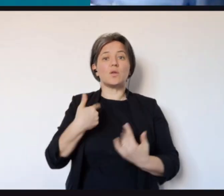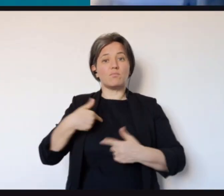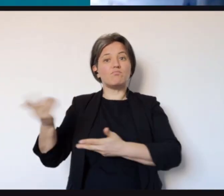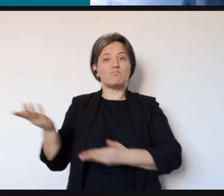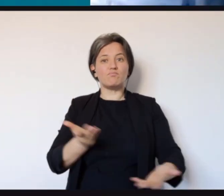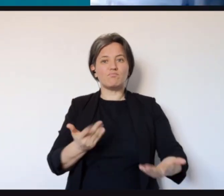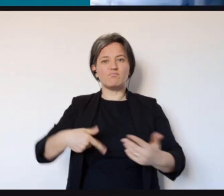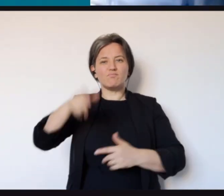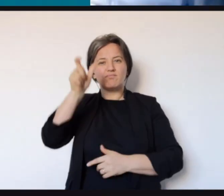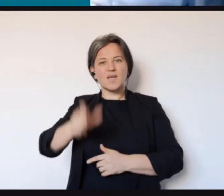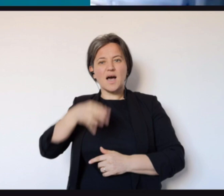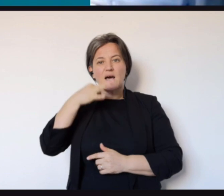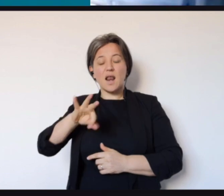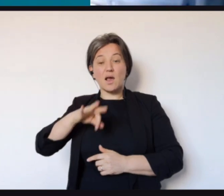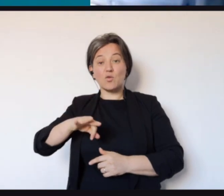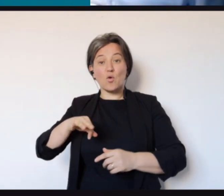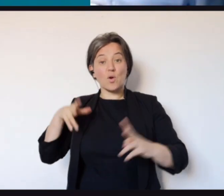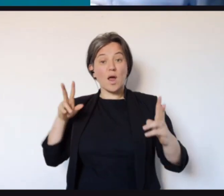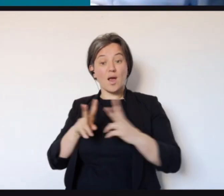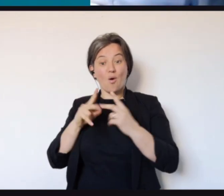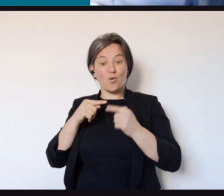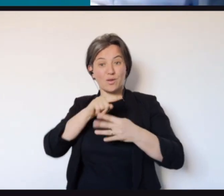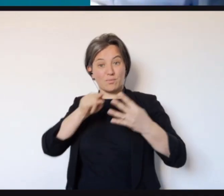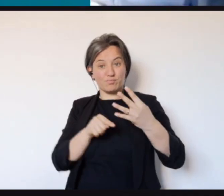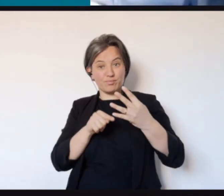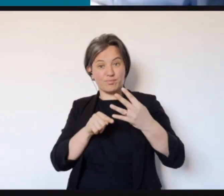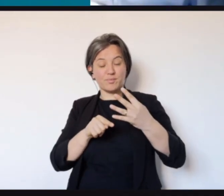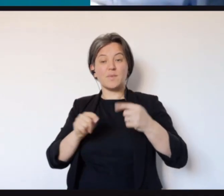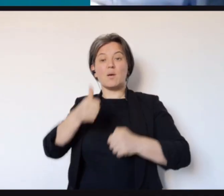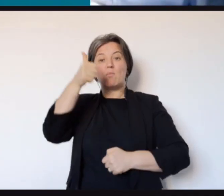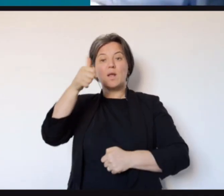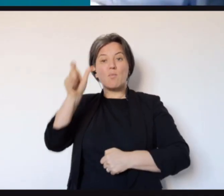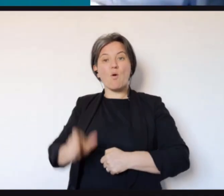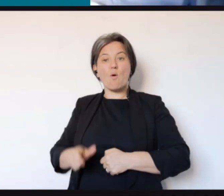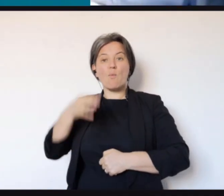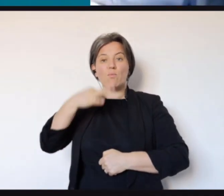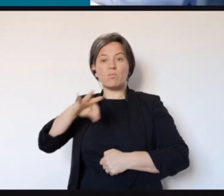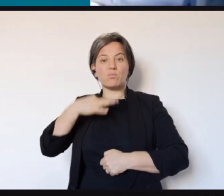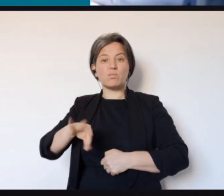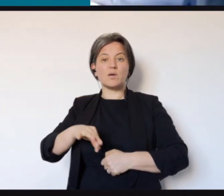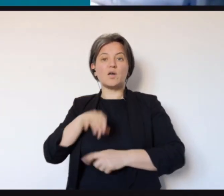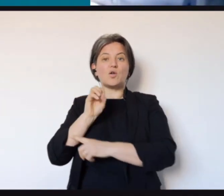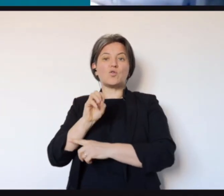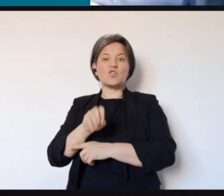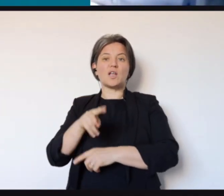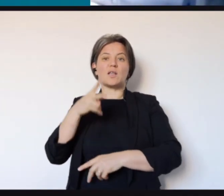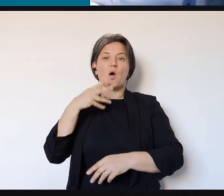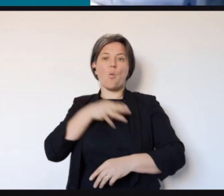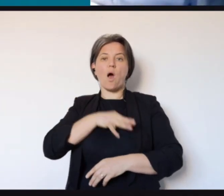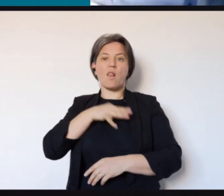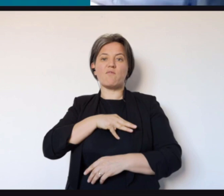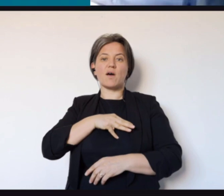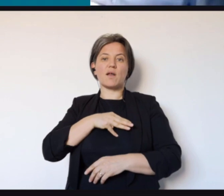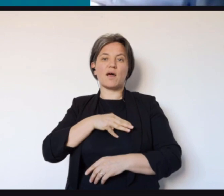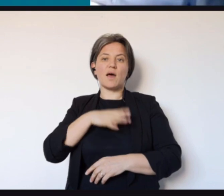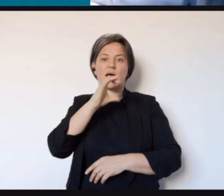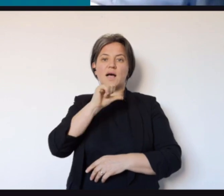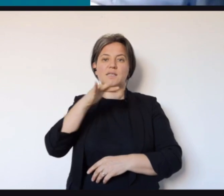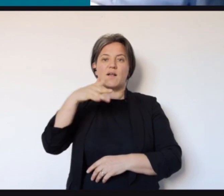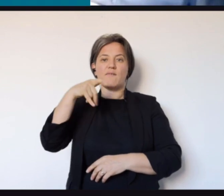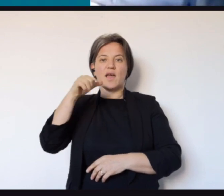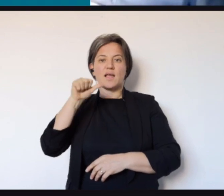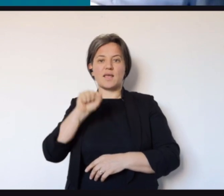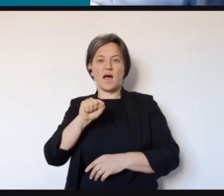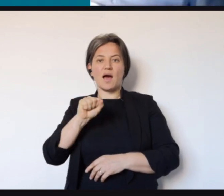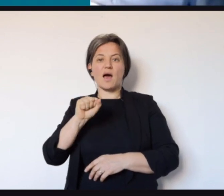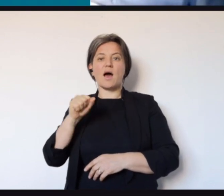tutti, sono lieta di presentarvi il primo relatore di questo ciclo di conferenze, il professor Andrea Casavecchia, docente di welfare